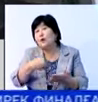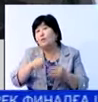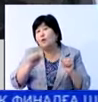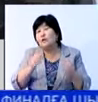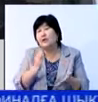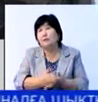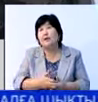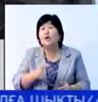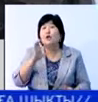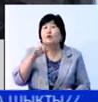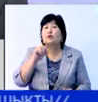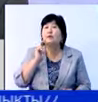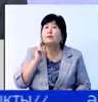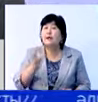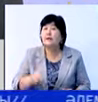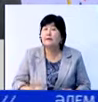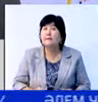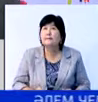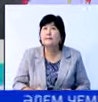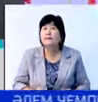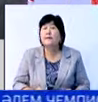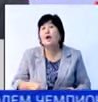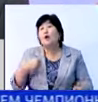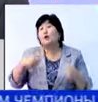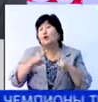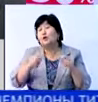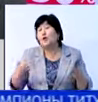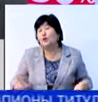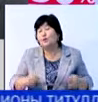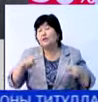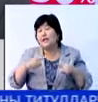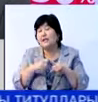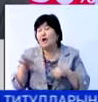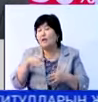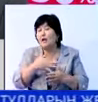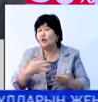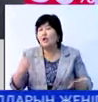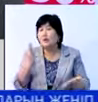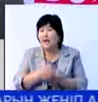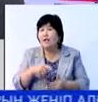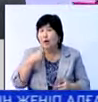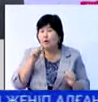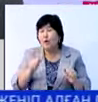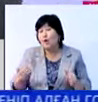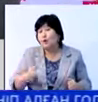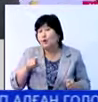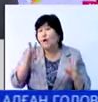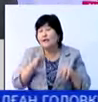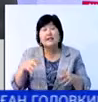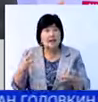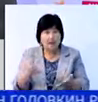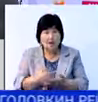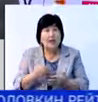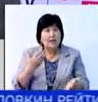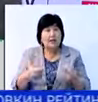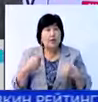бар. Сулпак, которым очень большой ассортимент. Дүкенде тұрмыстық техникалардың барлық түрлері бар деп айтуға болады. Тұрғындар іздегенін таба алады.